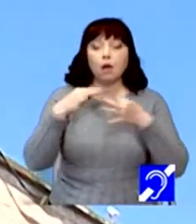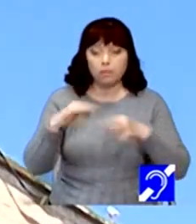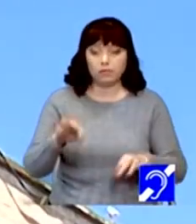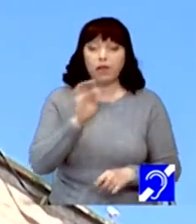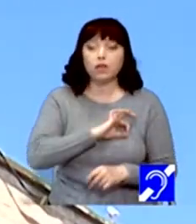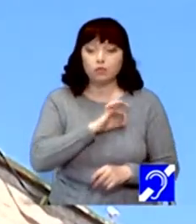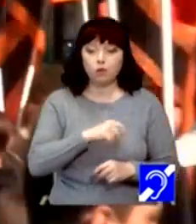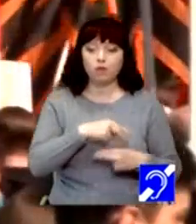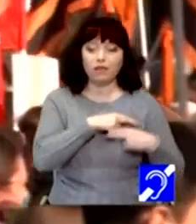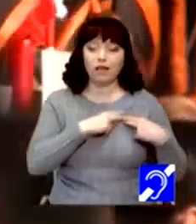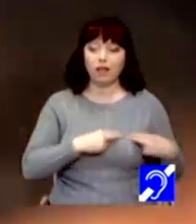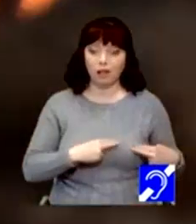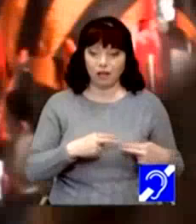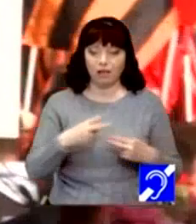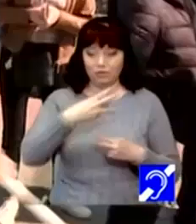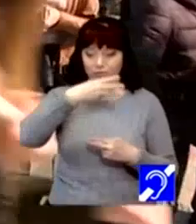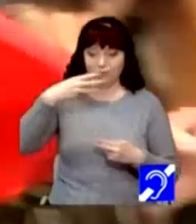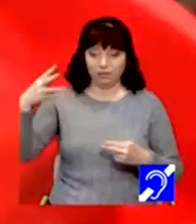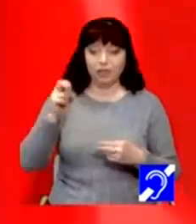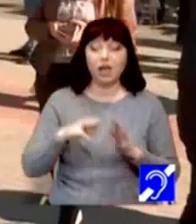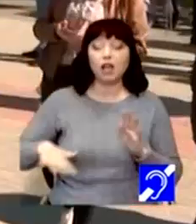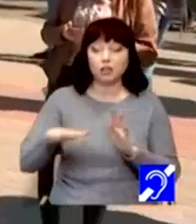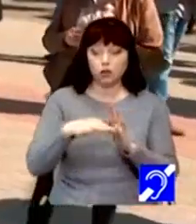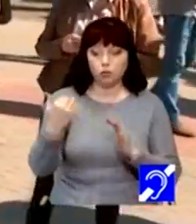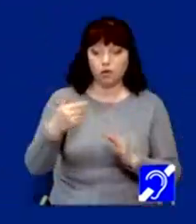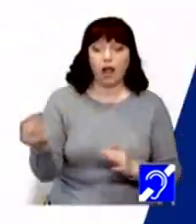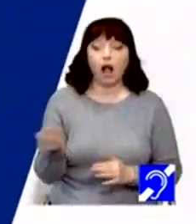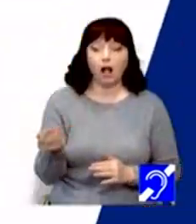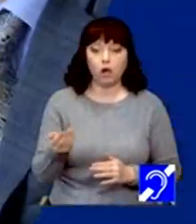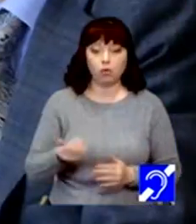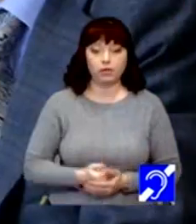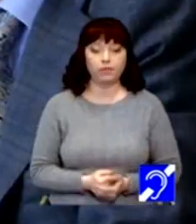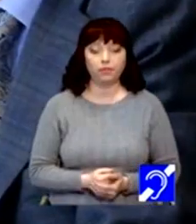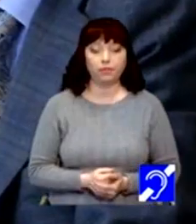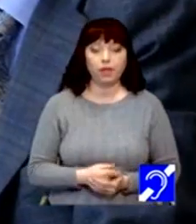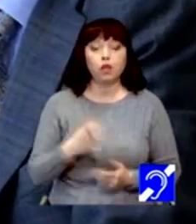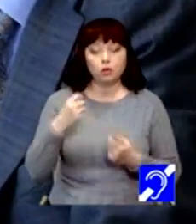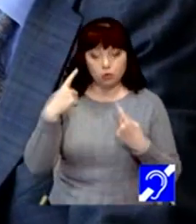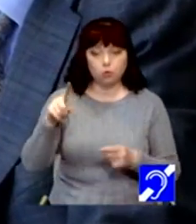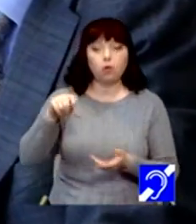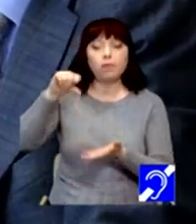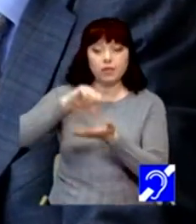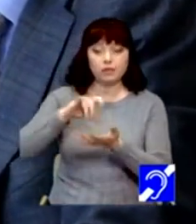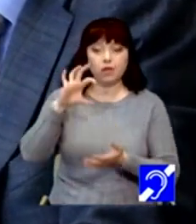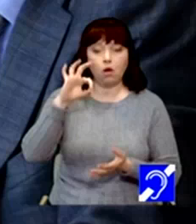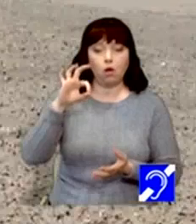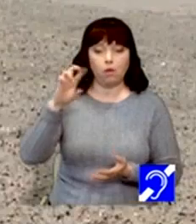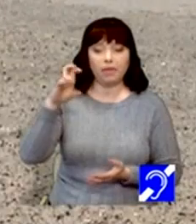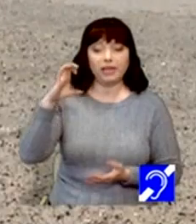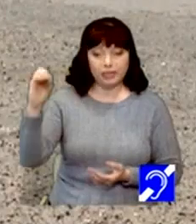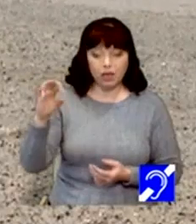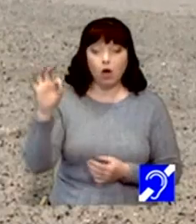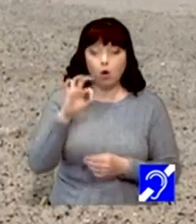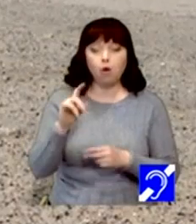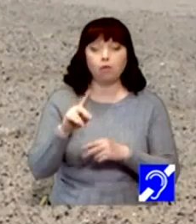utilizarea panglicii Sfântul Gheorghe pe teritoriul regiunii cha un alt reprezentant o să cheie pentru procesul de